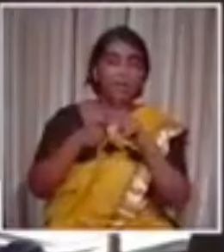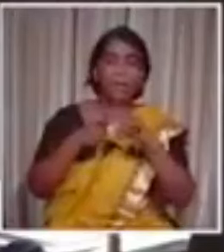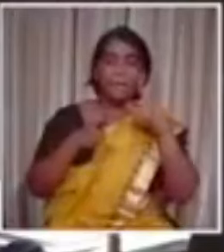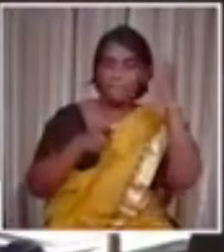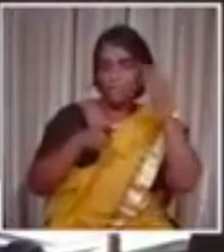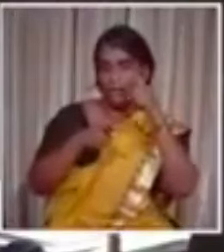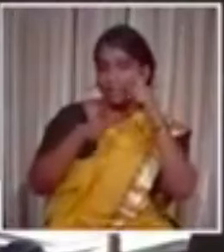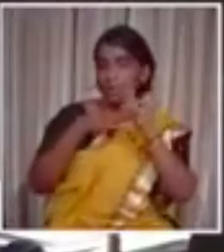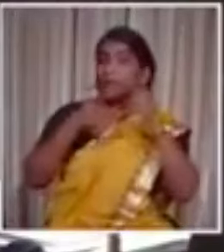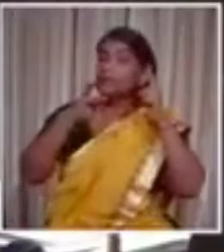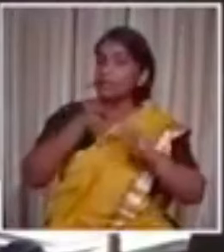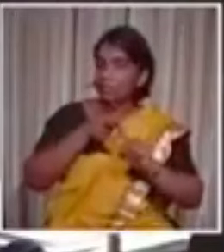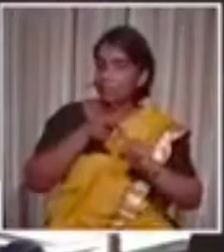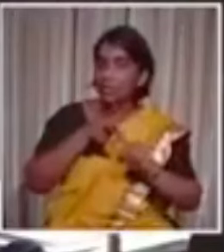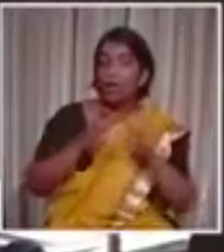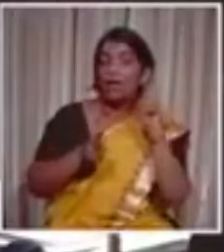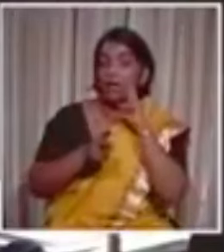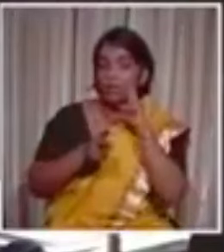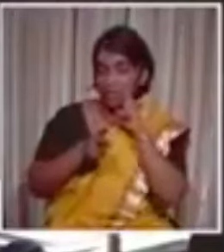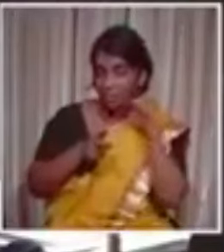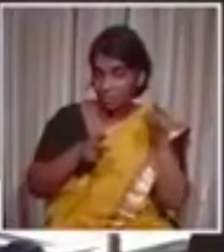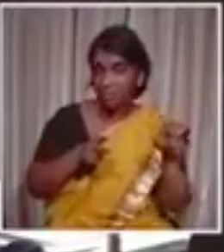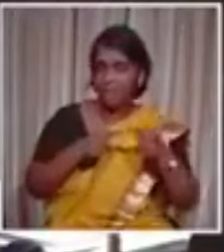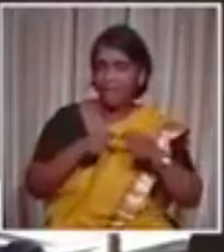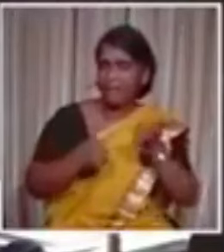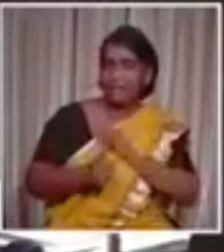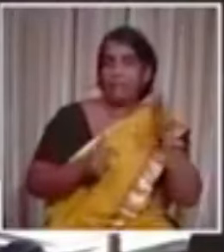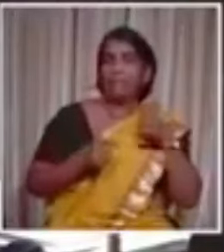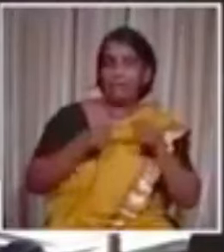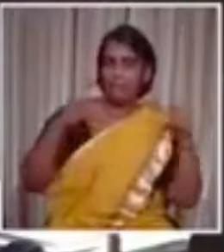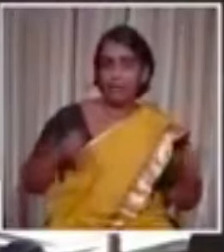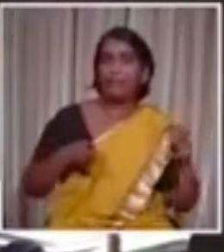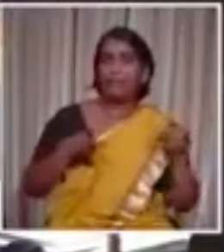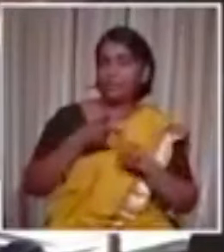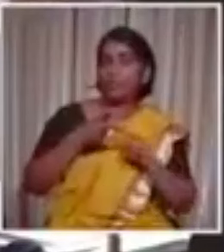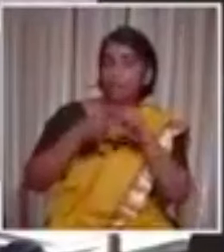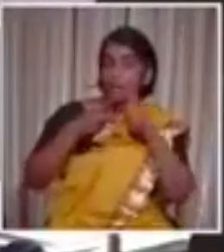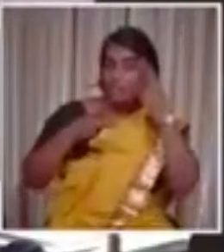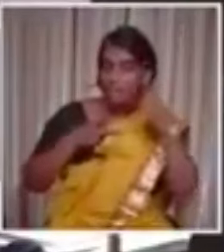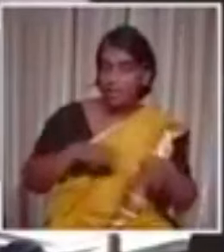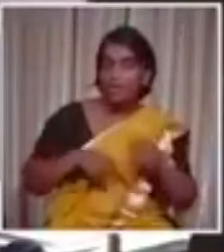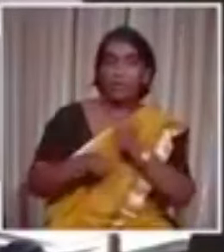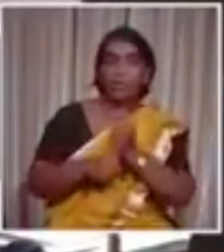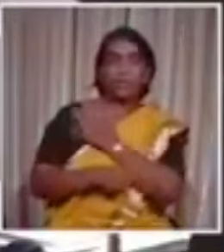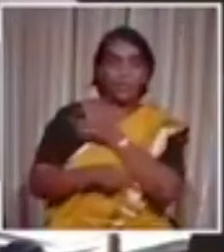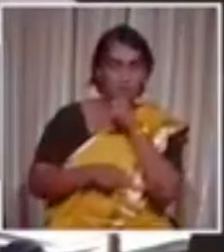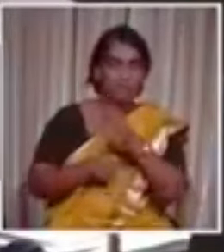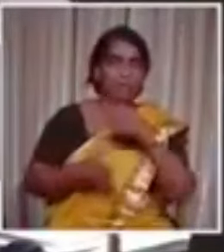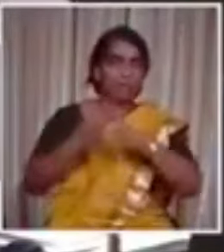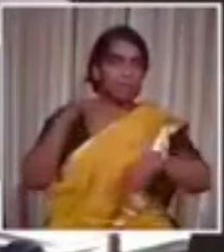සාධකයක්. දෙක රනිල් වික්‍රමසිංහට තිබුණු විරෝධය. ඒ දෙක මත තමයි ගෝඨාභය රාජපක්ෂට